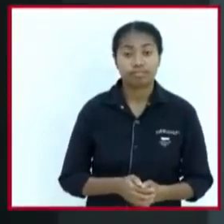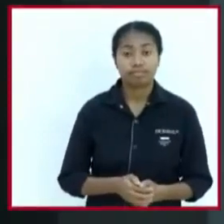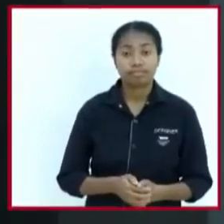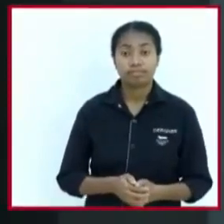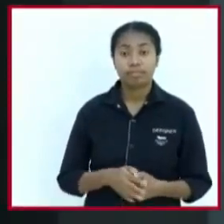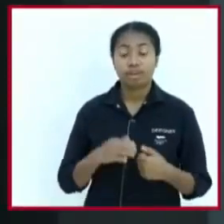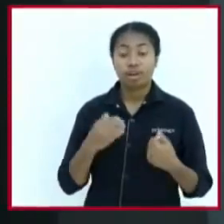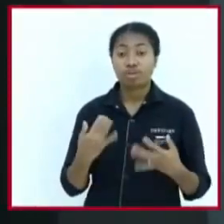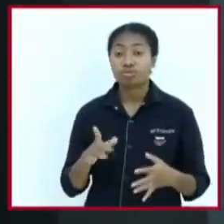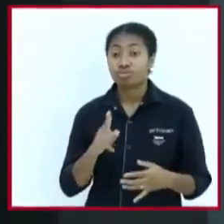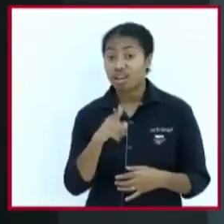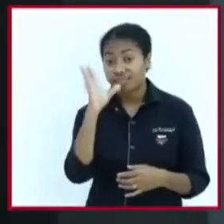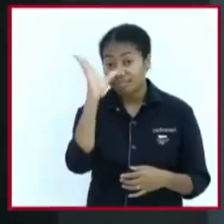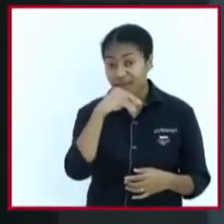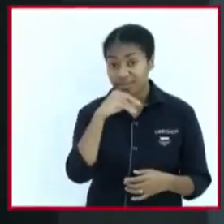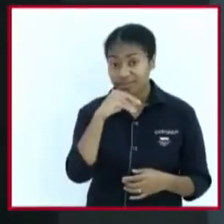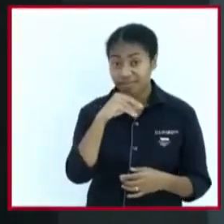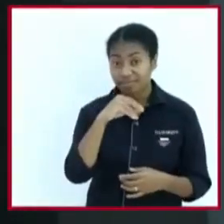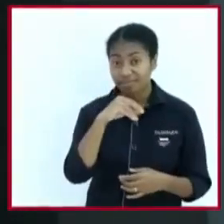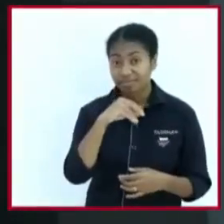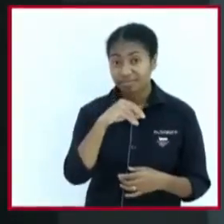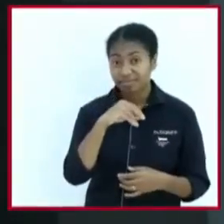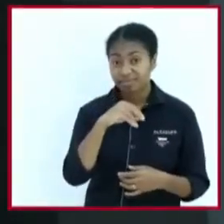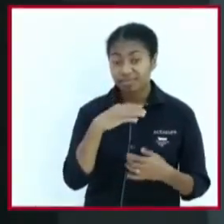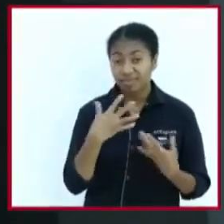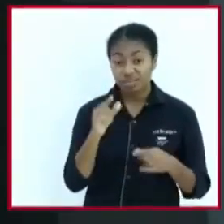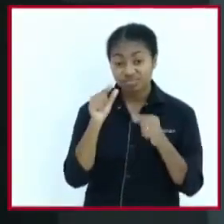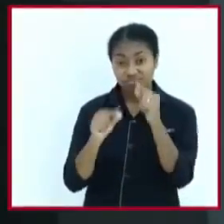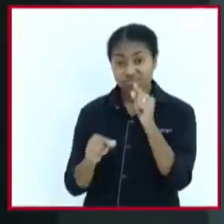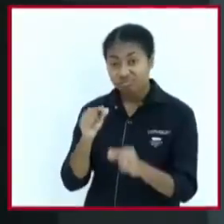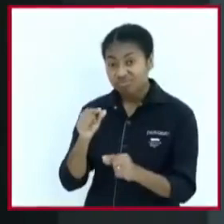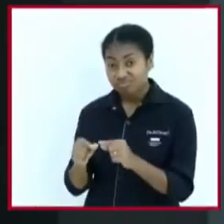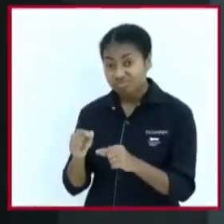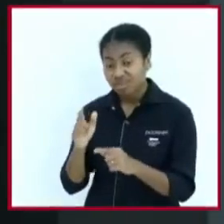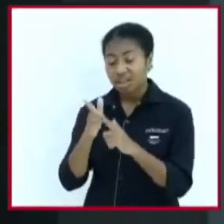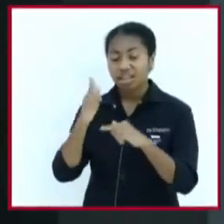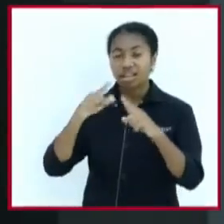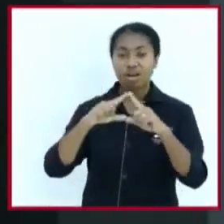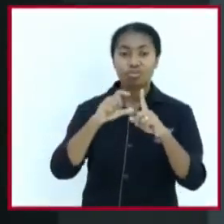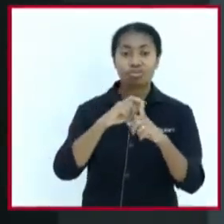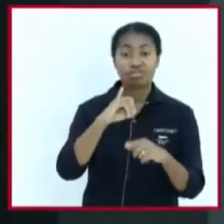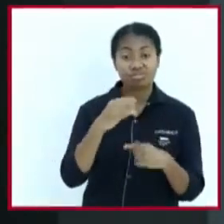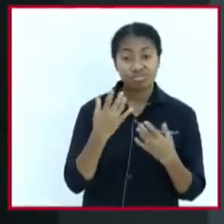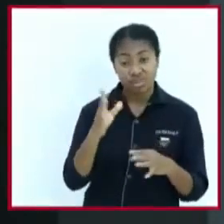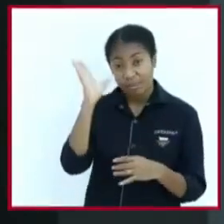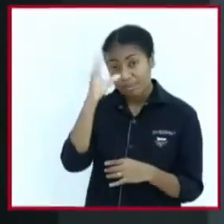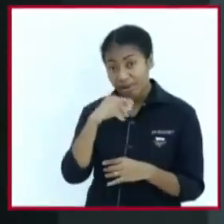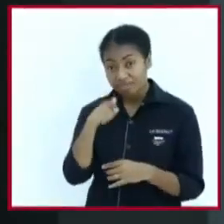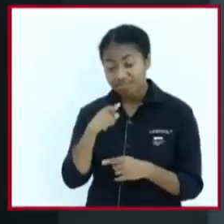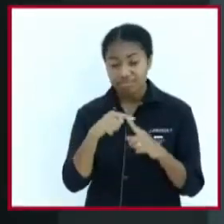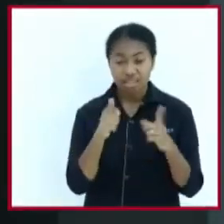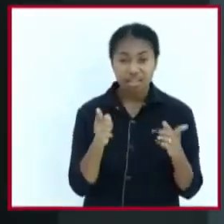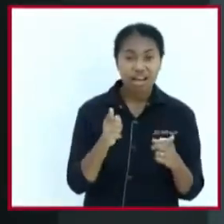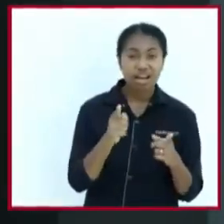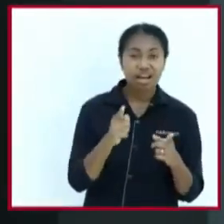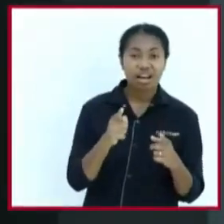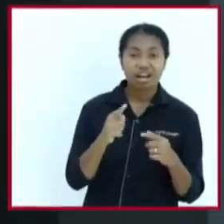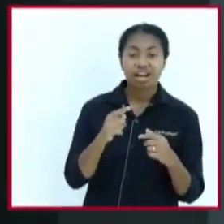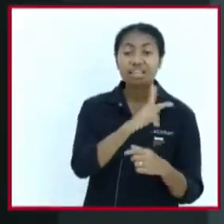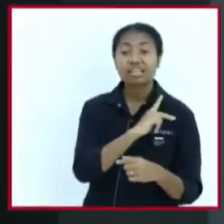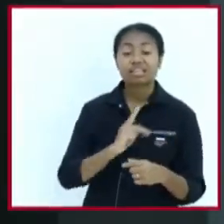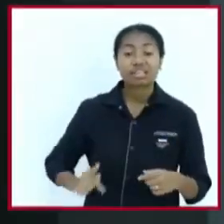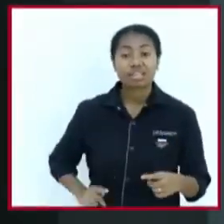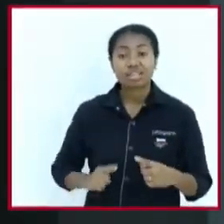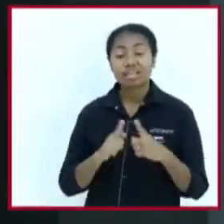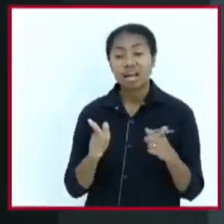Hai kalau sudah ngerti Hai kalau orang-orang Yahudi sudah ngerti bedanya Kristen dan Yahudi dimana Sudah